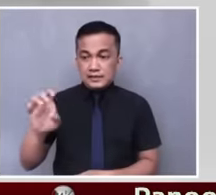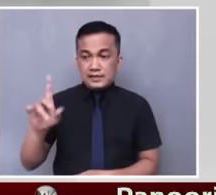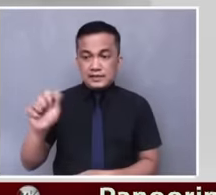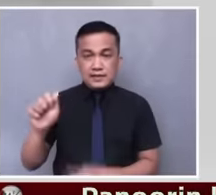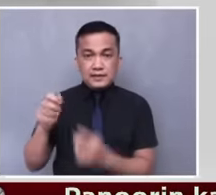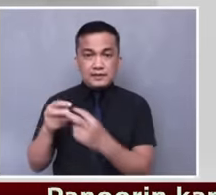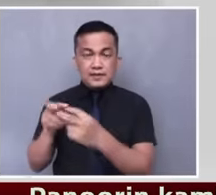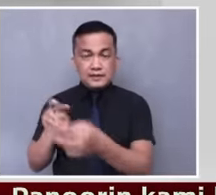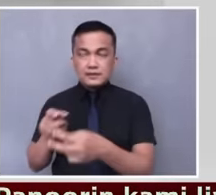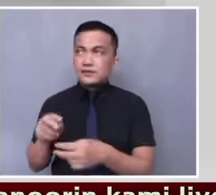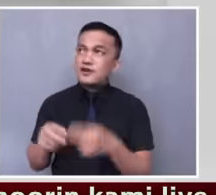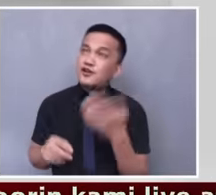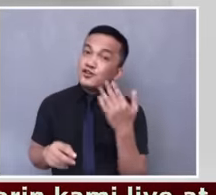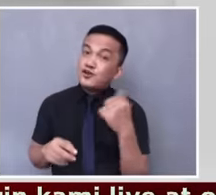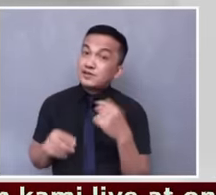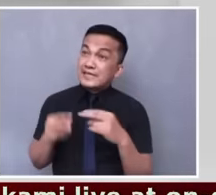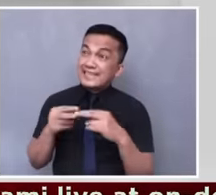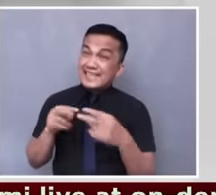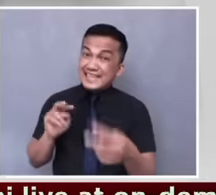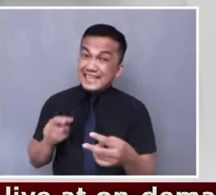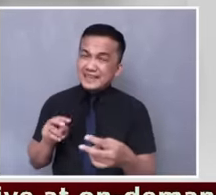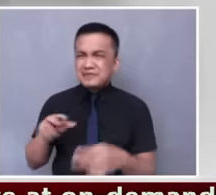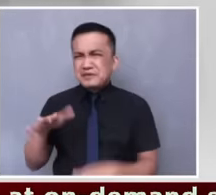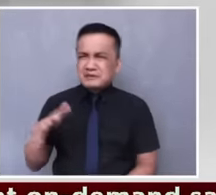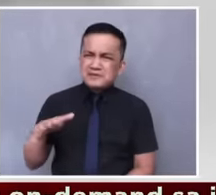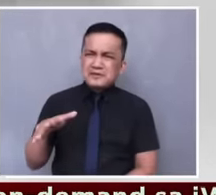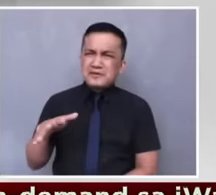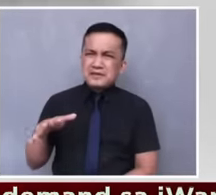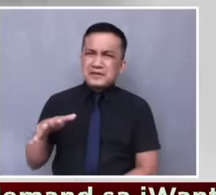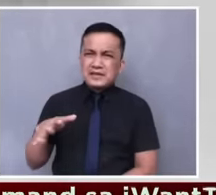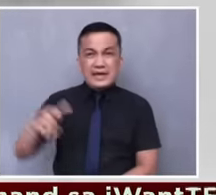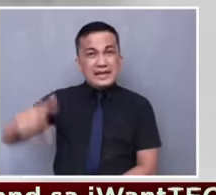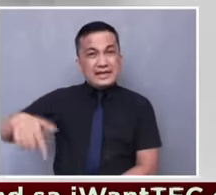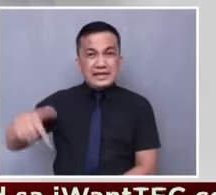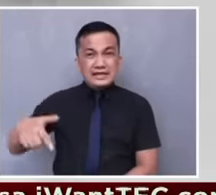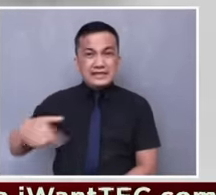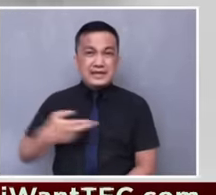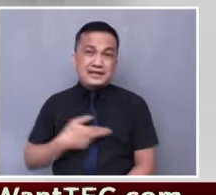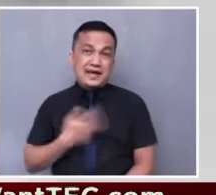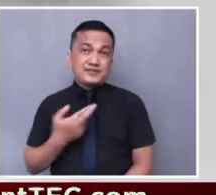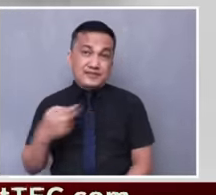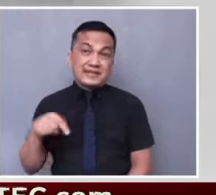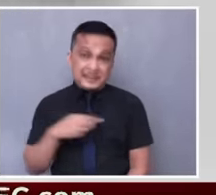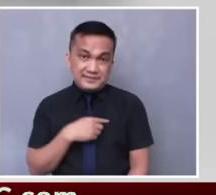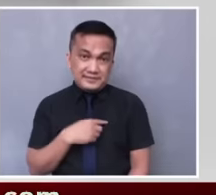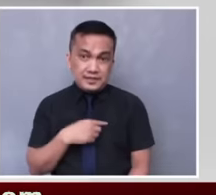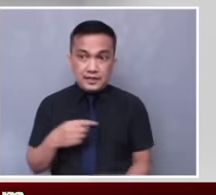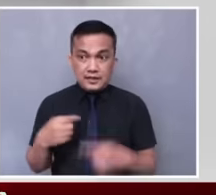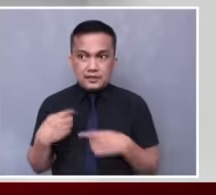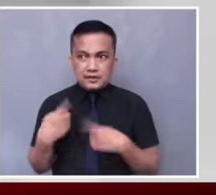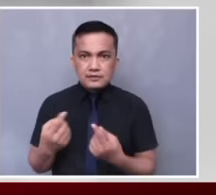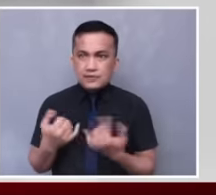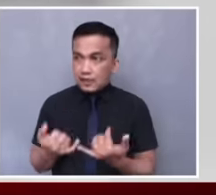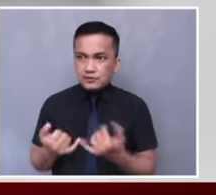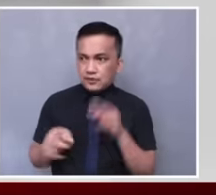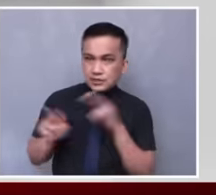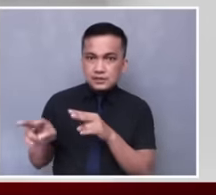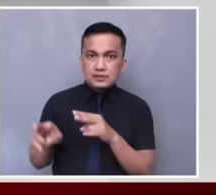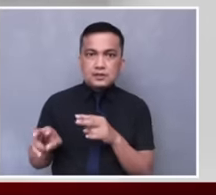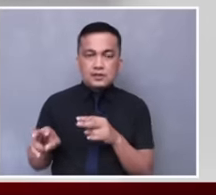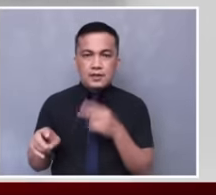Delta, medyo sasabihin ko na medyo na-late pa yung reaction natin doon. So ngayon nakita natin yung countries like